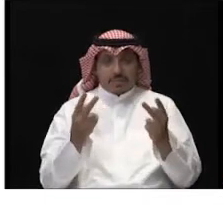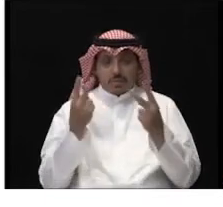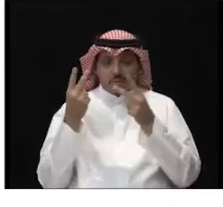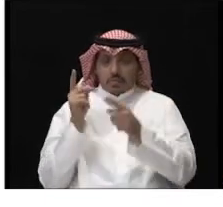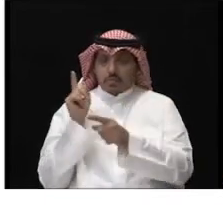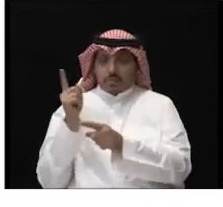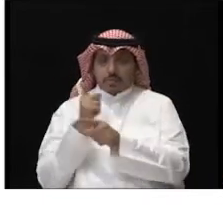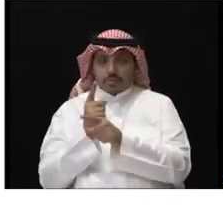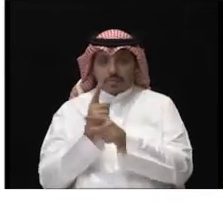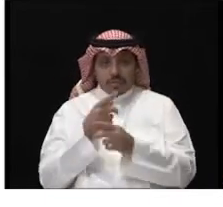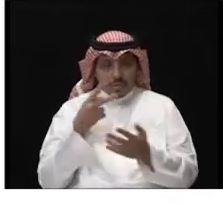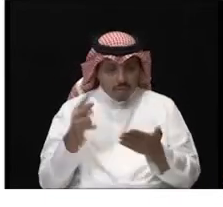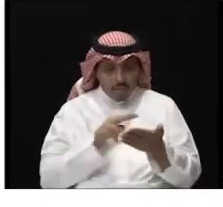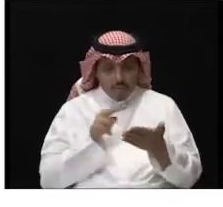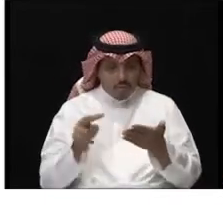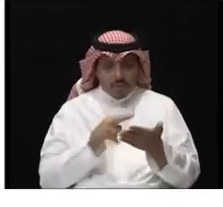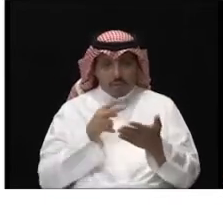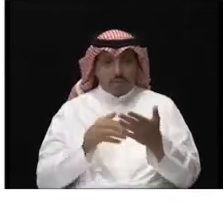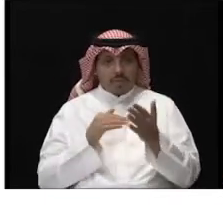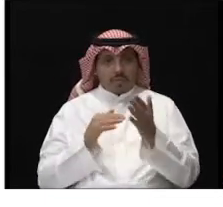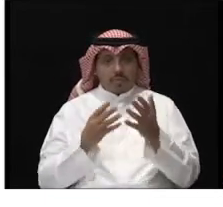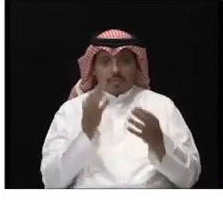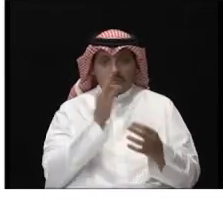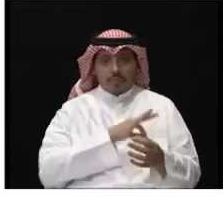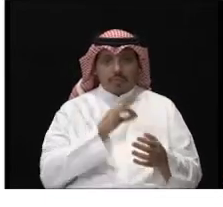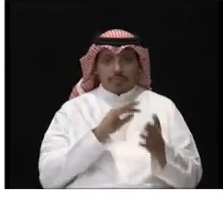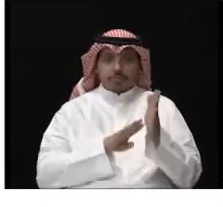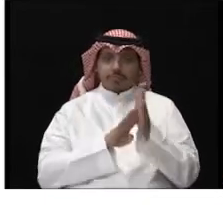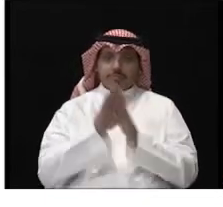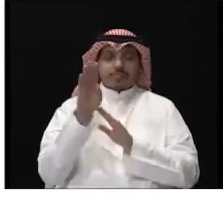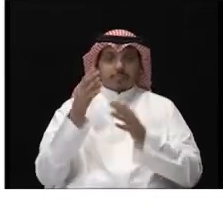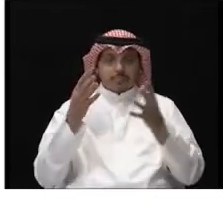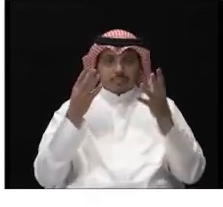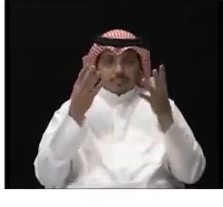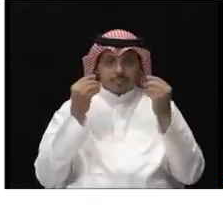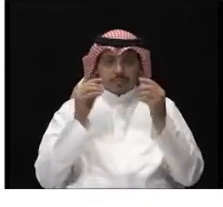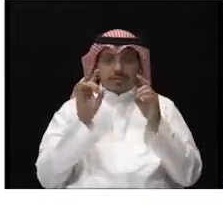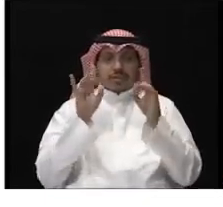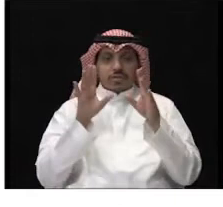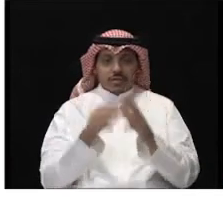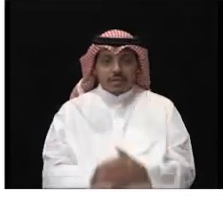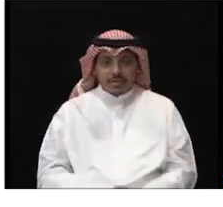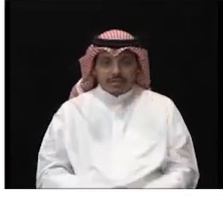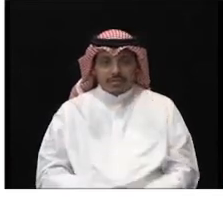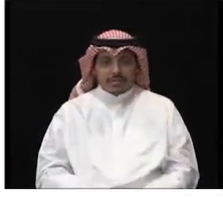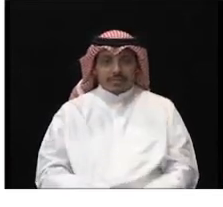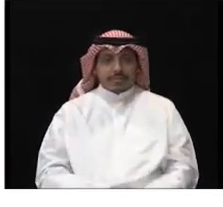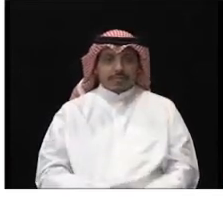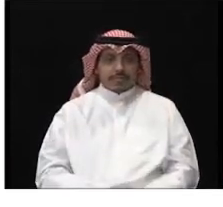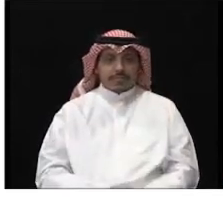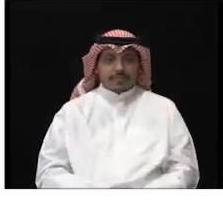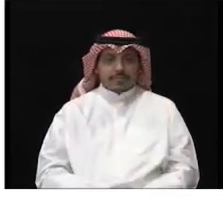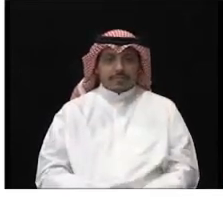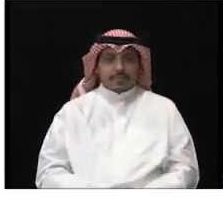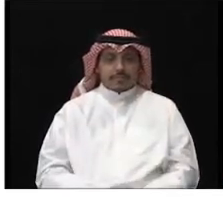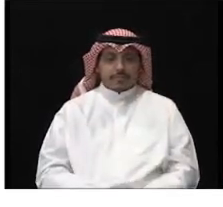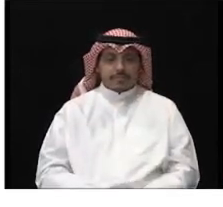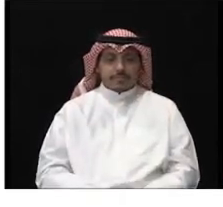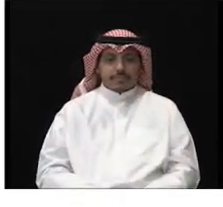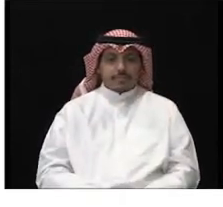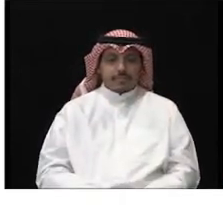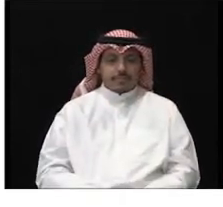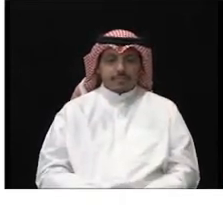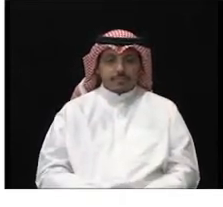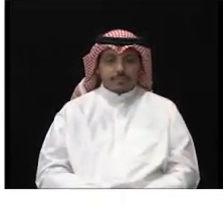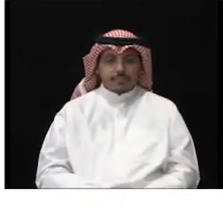والمذاكرة باستمرار حتى تصل إلى هدفك بإذن الله تعالى. أول هدف من أهداف درس هذا